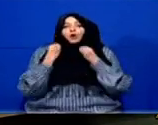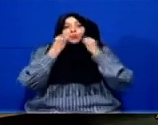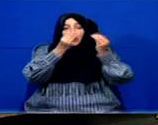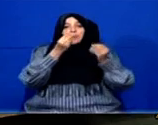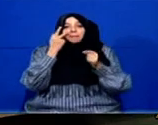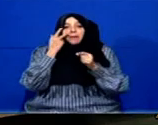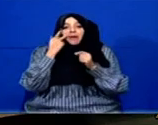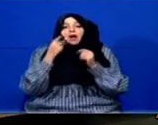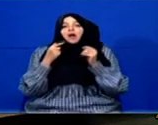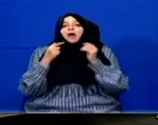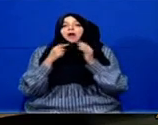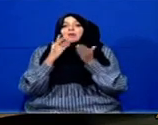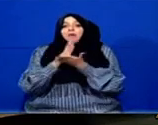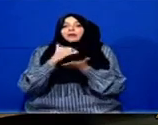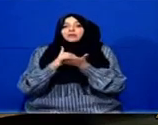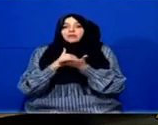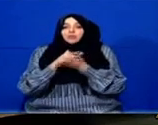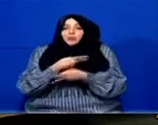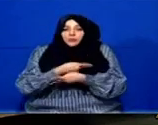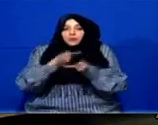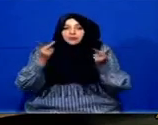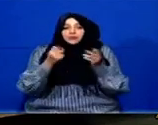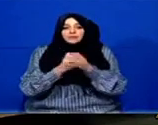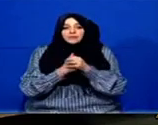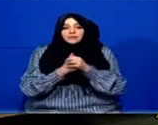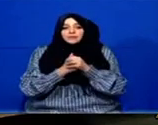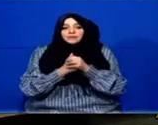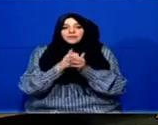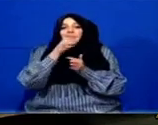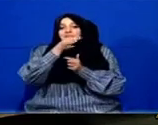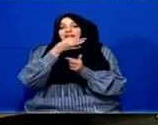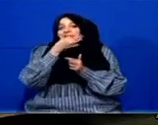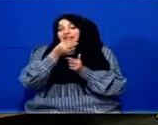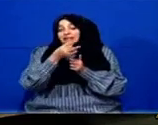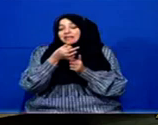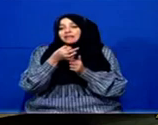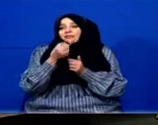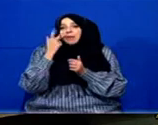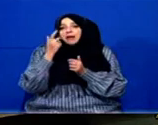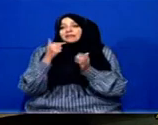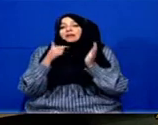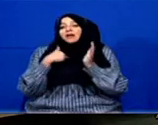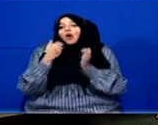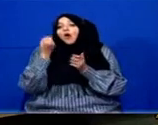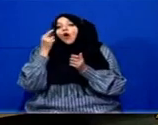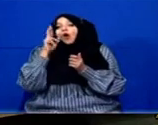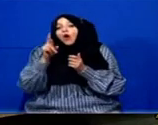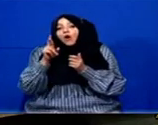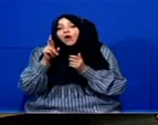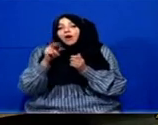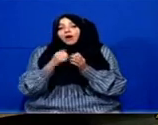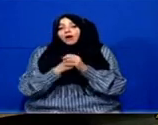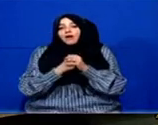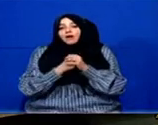بعد وفاتها قال من عاداتنا واعرفنا ان الذهب يوزعوا على الاناث فقط علما ان جل الذهب اشتراه